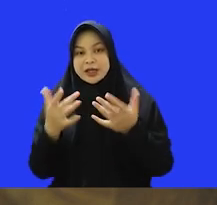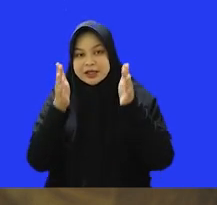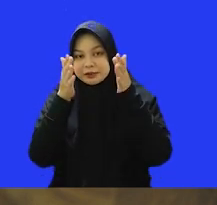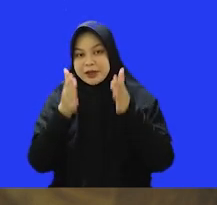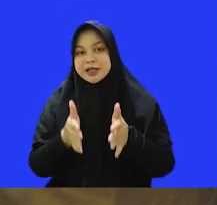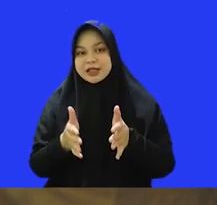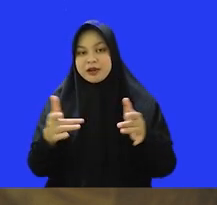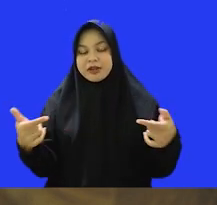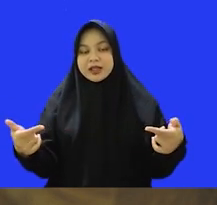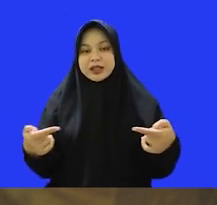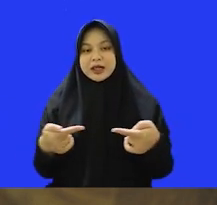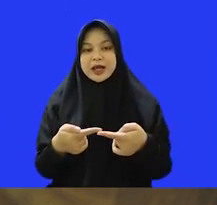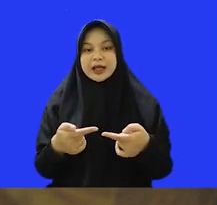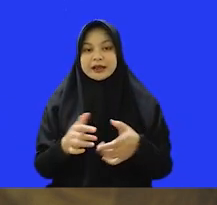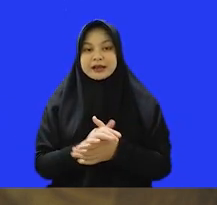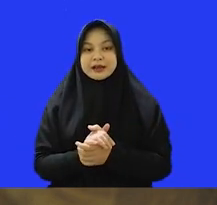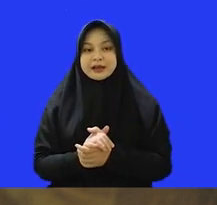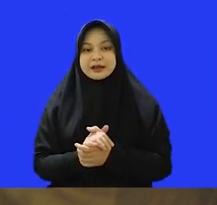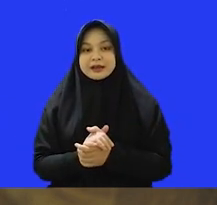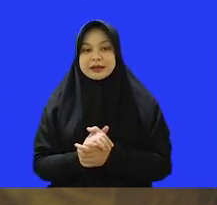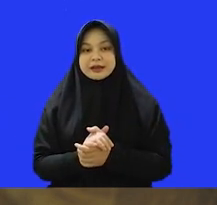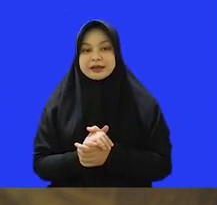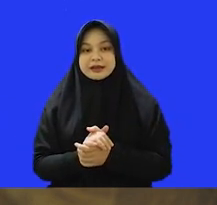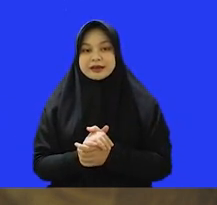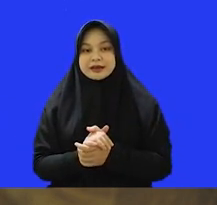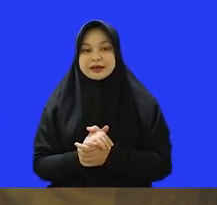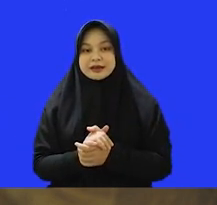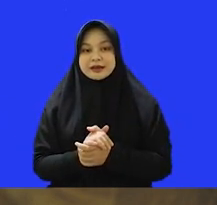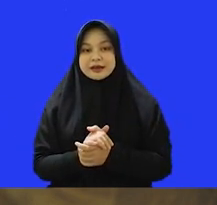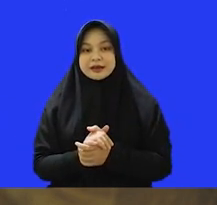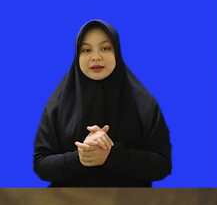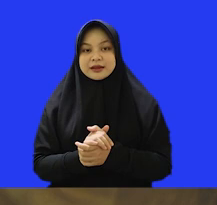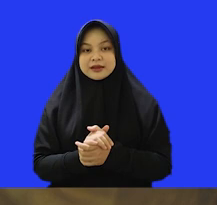yang sangat spesifik dan berkaitan dengan